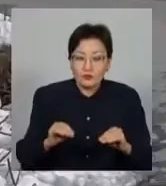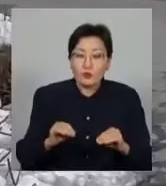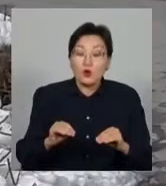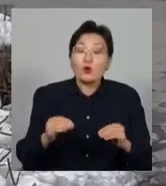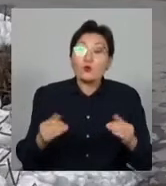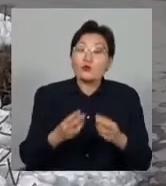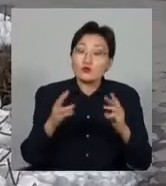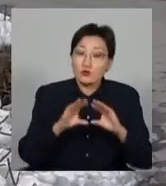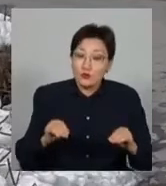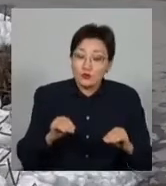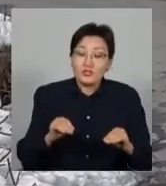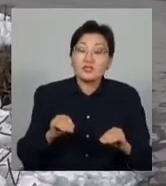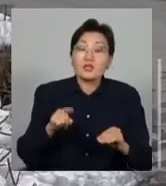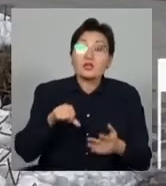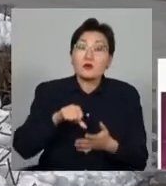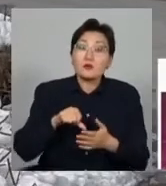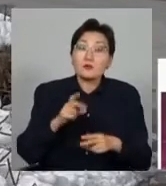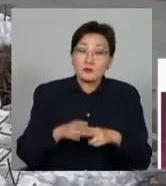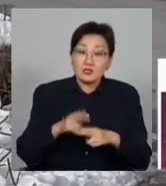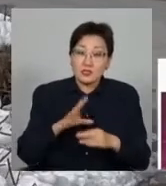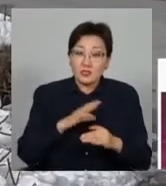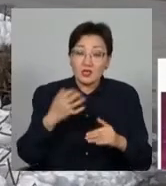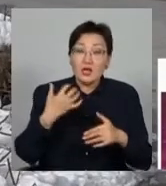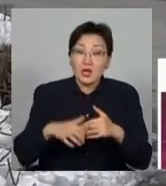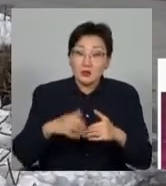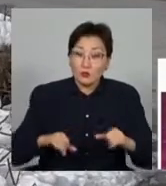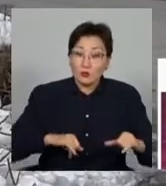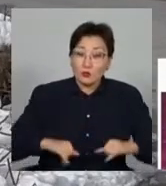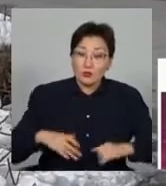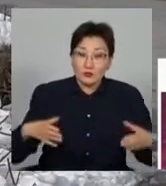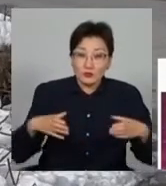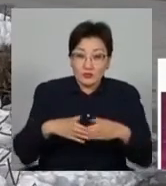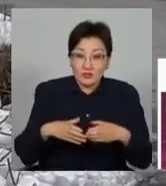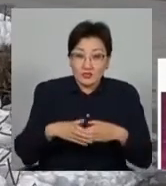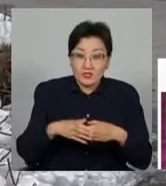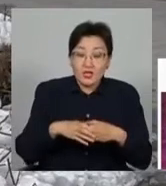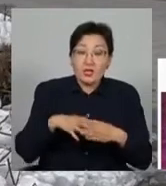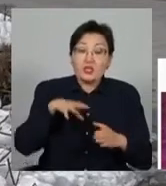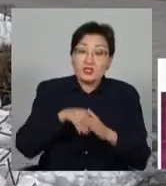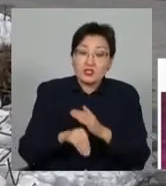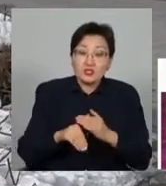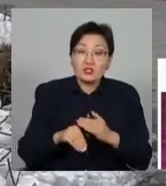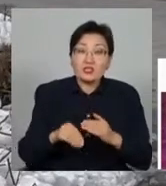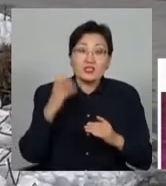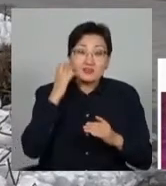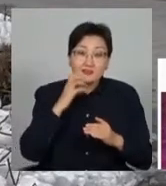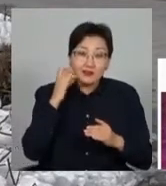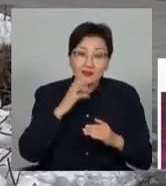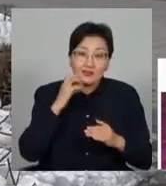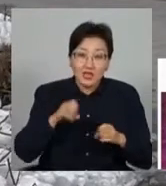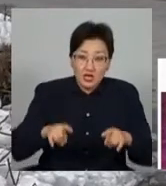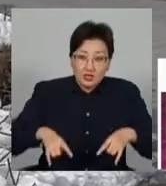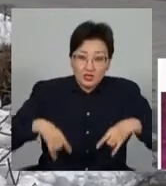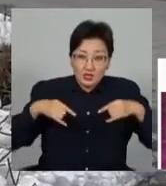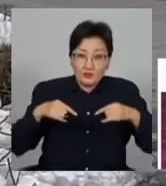болған. Араларында сақалдылар да болды. Сақалдарына шалбарлары қысқа шорты сияқты.